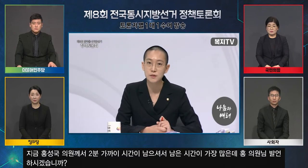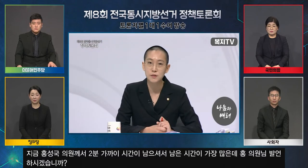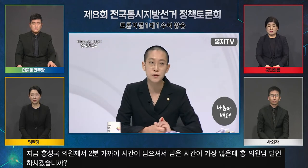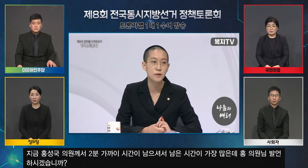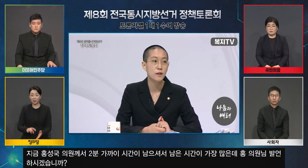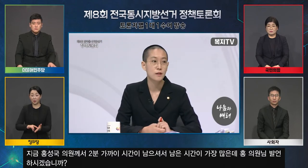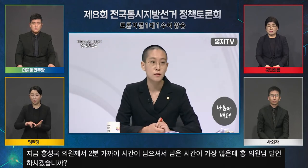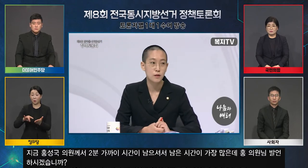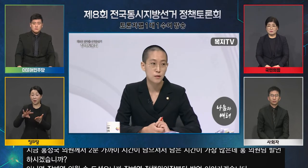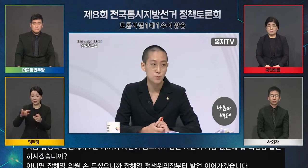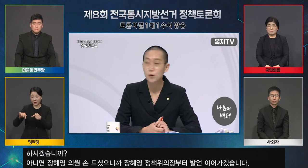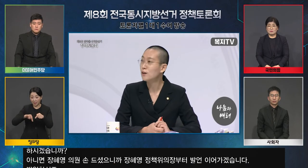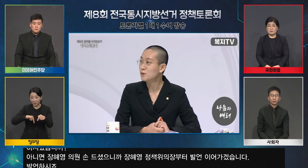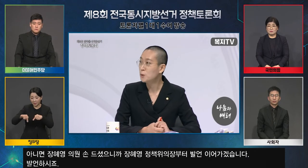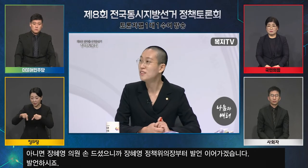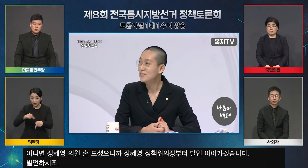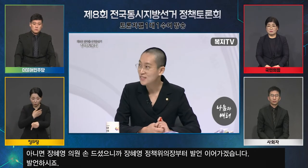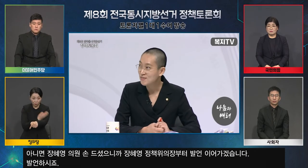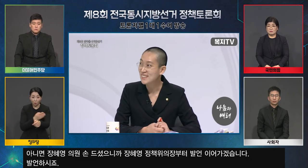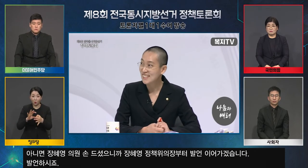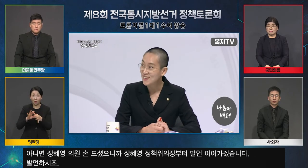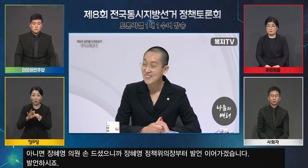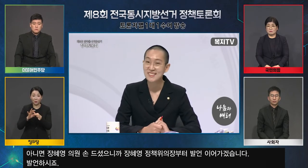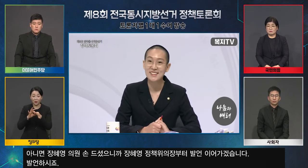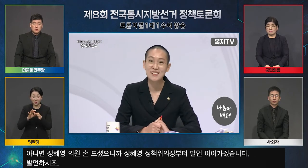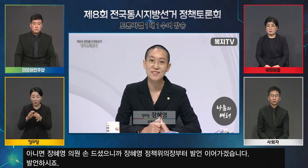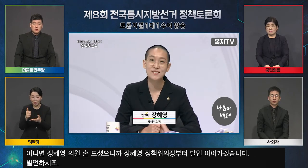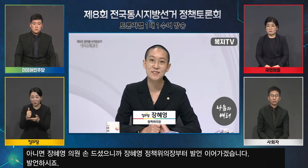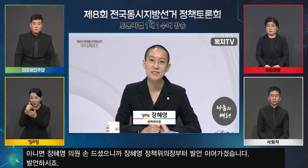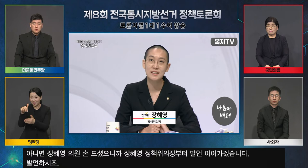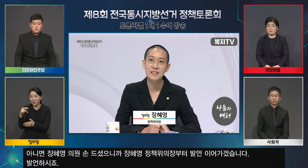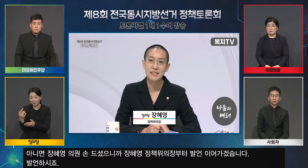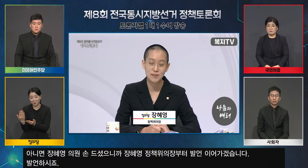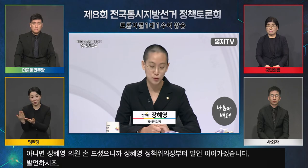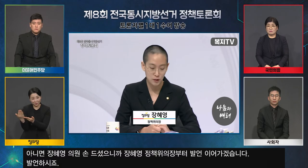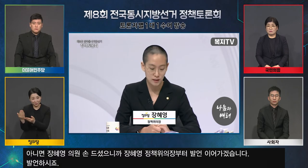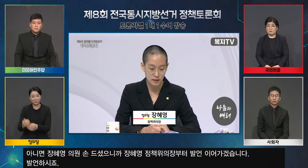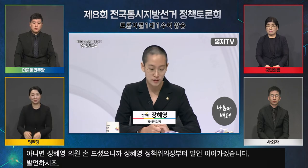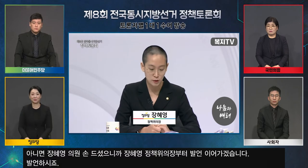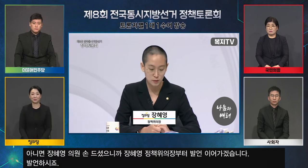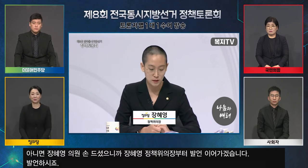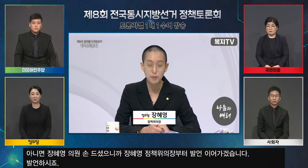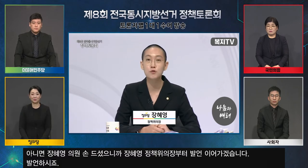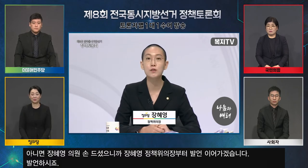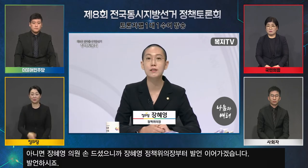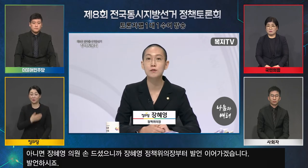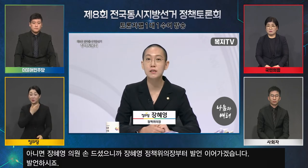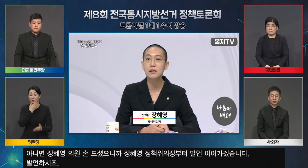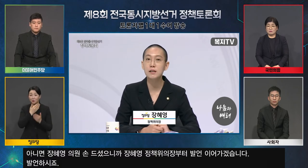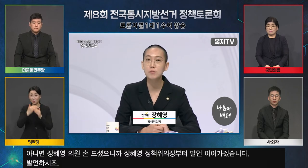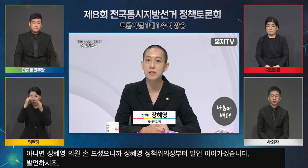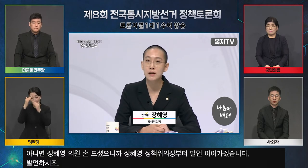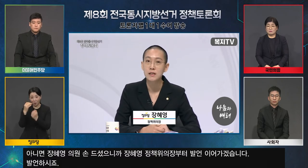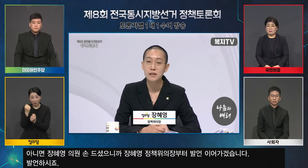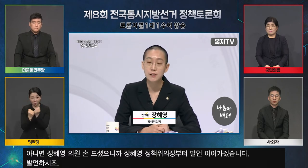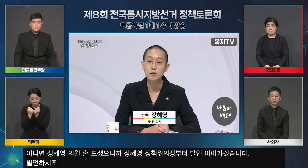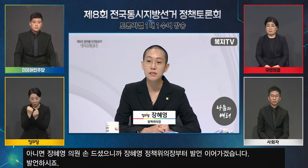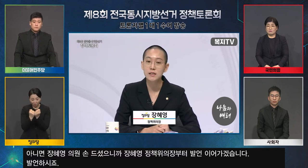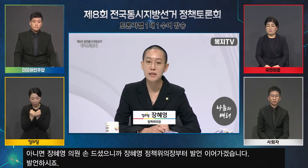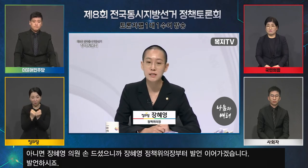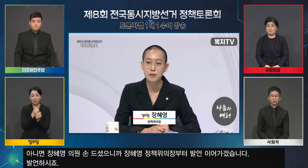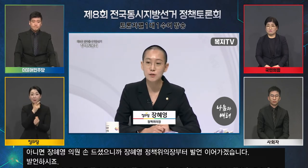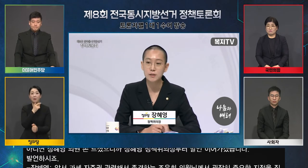관련해서 존경하는 조은희 의원님께서 굉장히 중요한 지점을 짚어주셨다고 생각합니다.